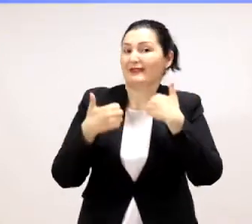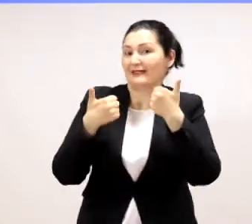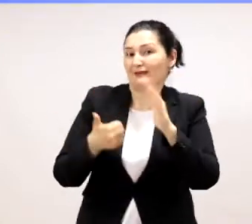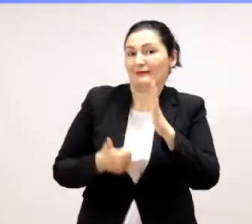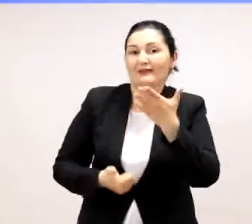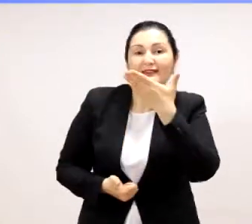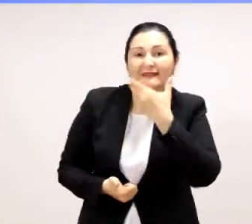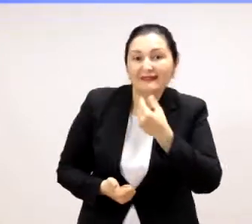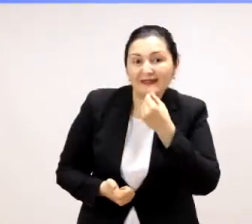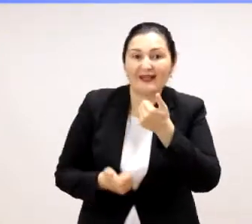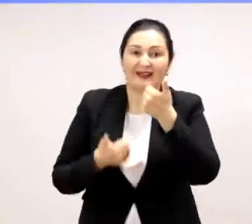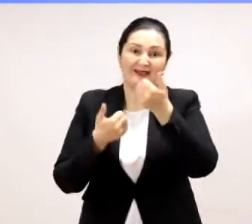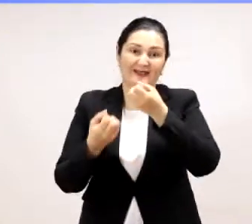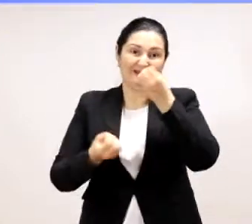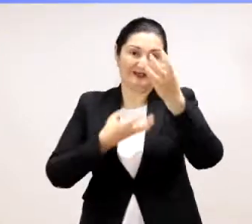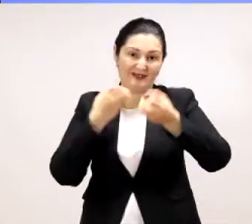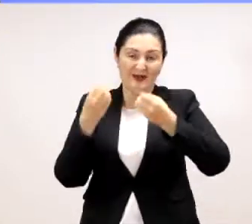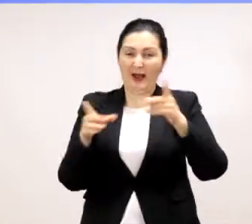زیبا میشکفت.